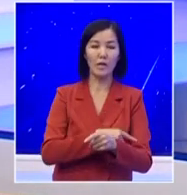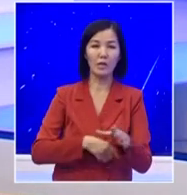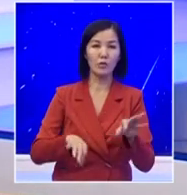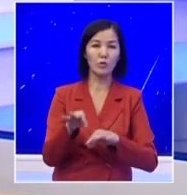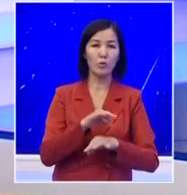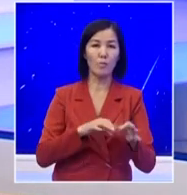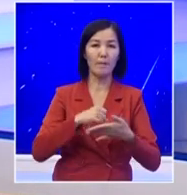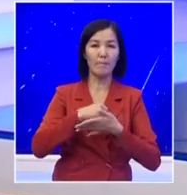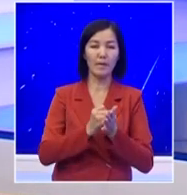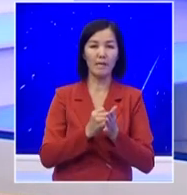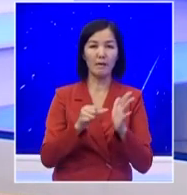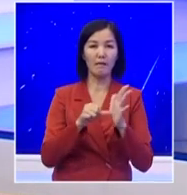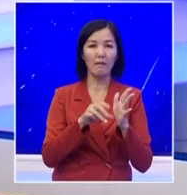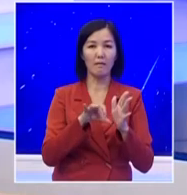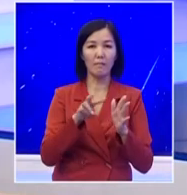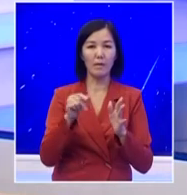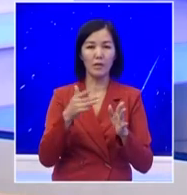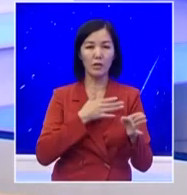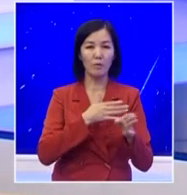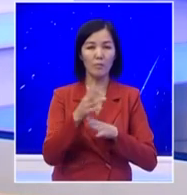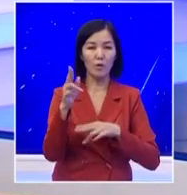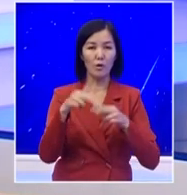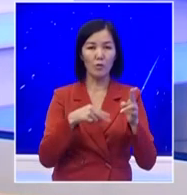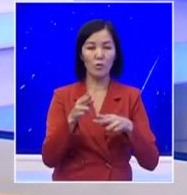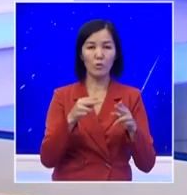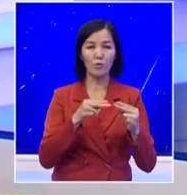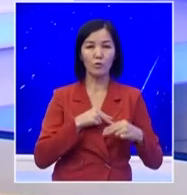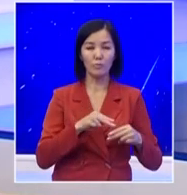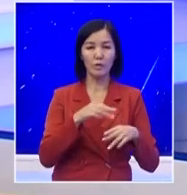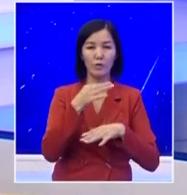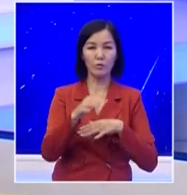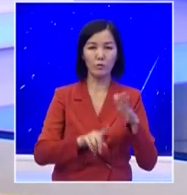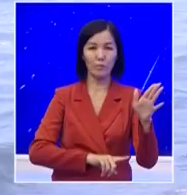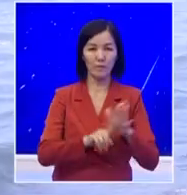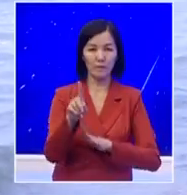Бюджеттен 6 миллиардқа жуық қаржы бөлінді. Құрылыс жұмыстары осы күзде басталады.